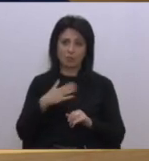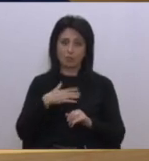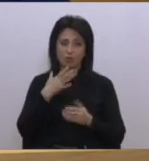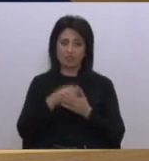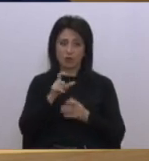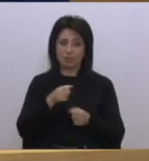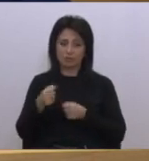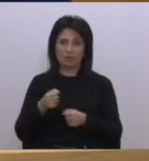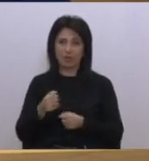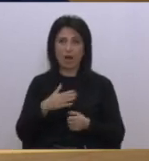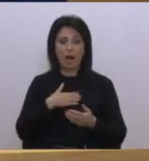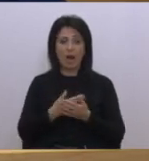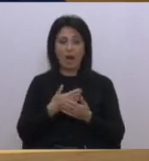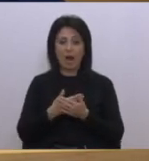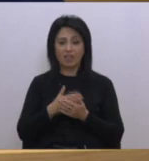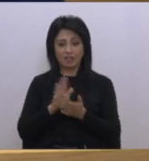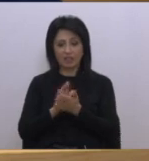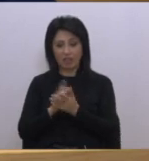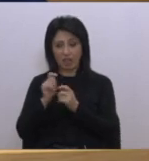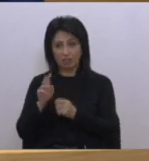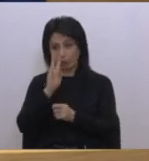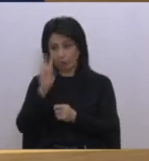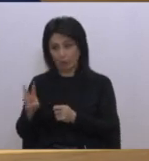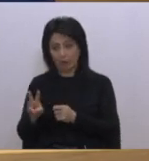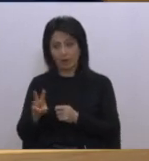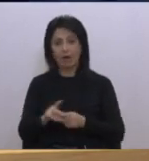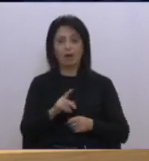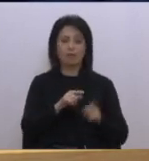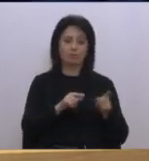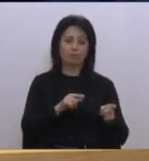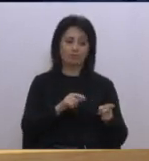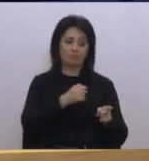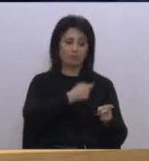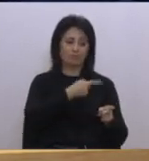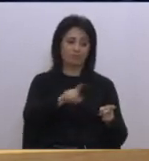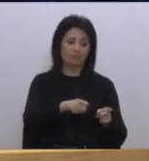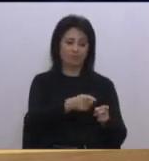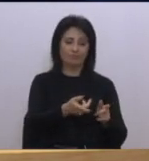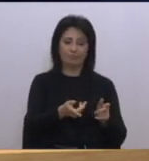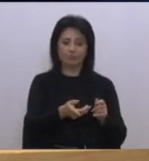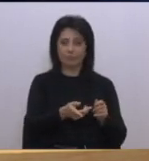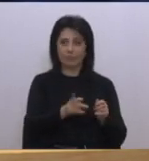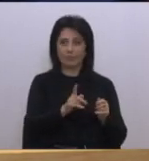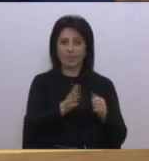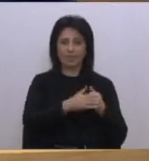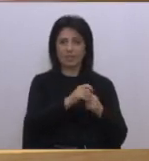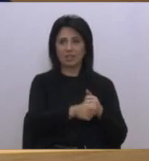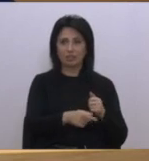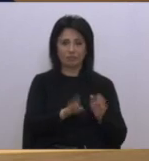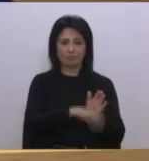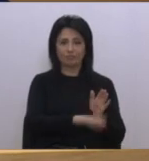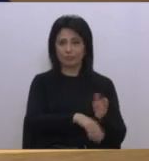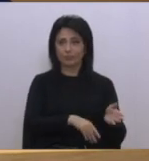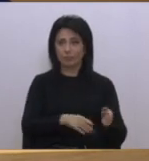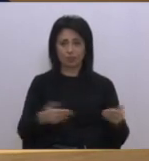და მაგრამ აქტივისტი უნდა დააჯილდოო და ამიტომ ხელფასუხდი და ის გაწეული ჯარისკაცი ის არ დასაჯე. და ამიტომაც არ გამოდის